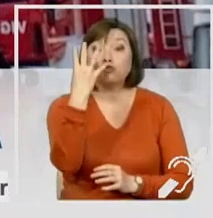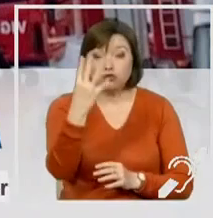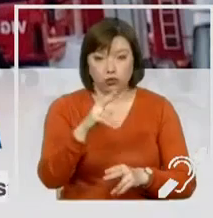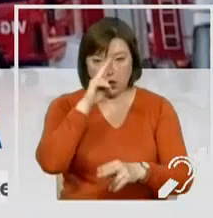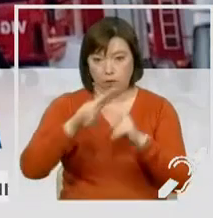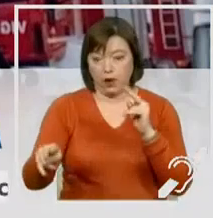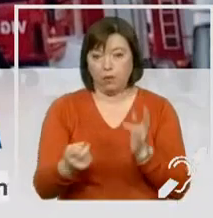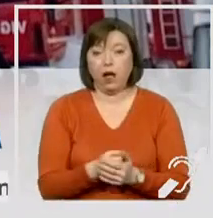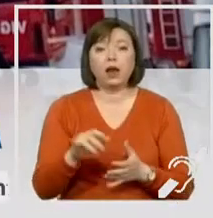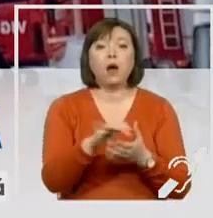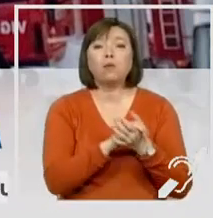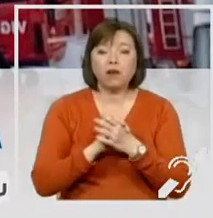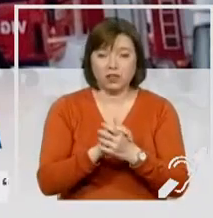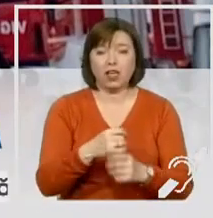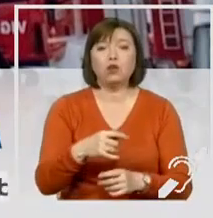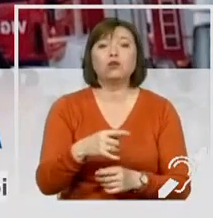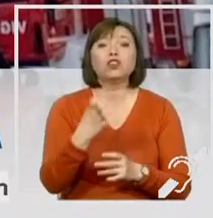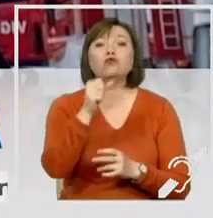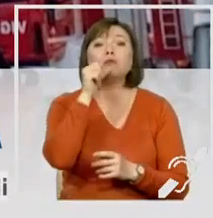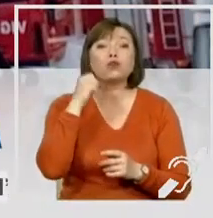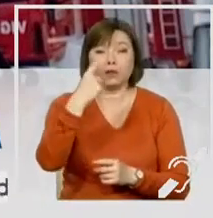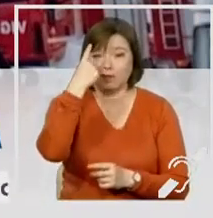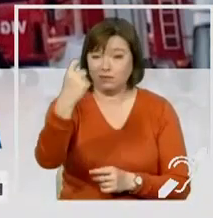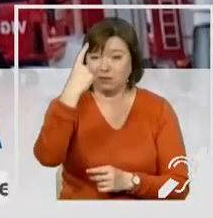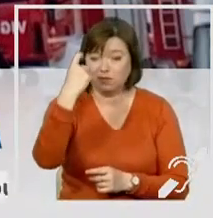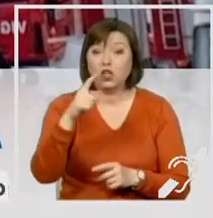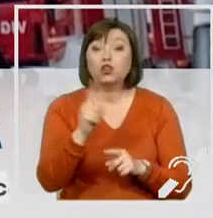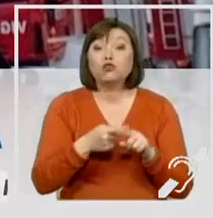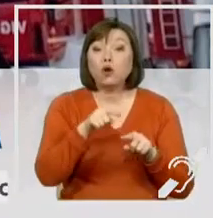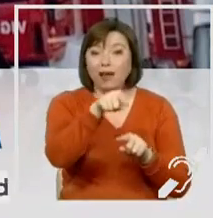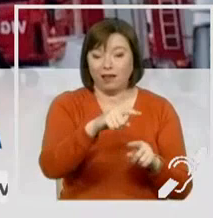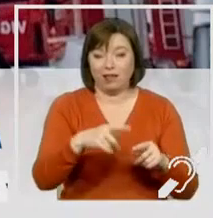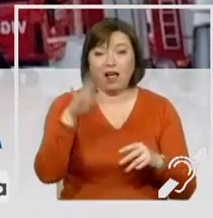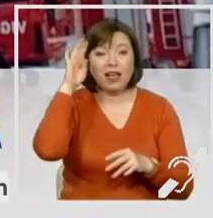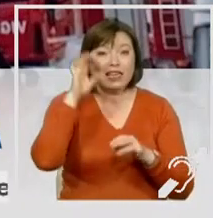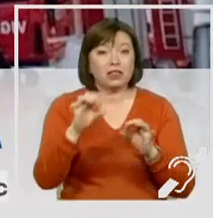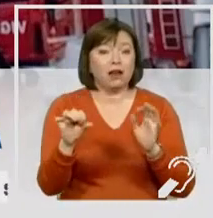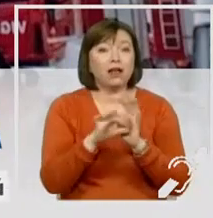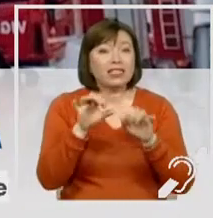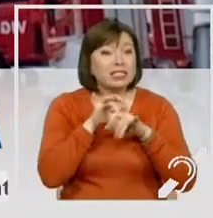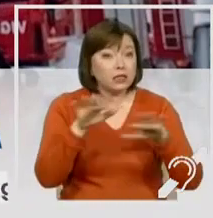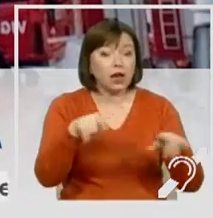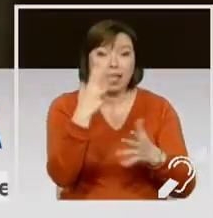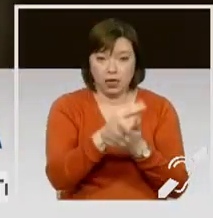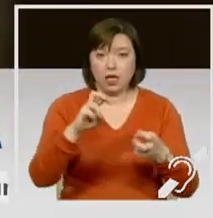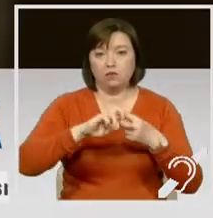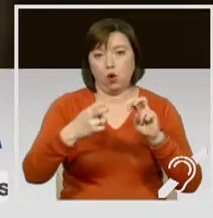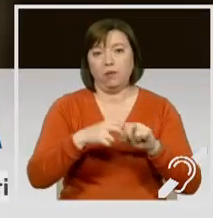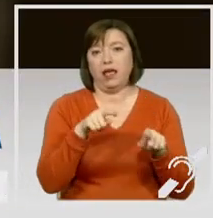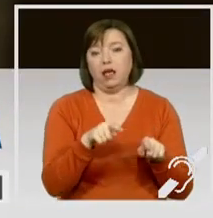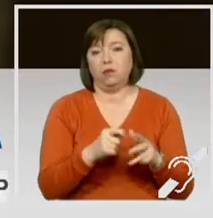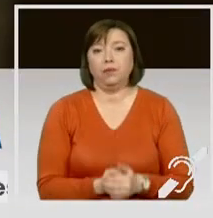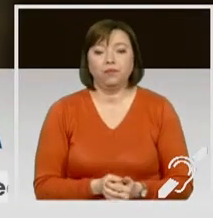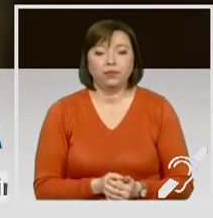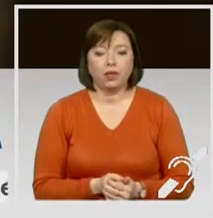dispăruți. Sindicatele au atras atenția încă de anul trecut că la acea hidrocentrală sunt probleme de siguranță.